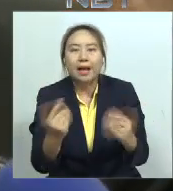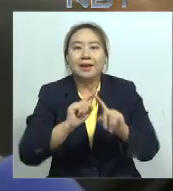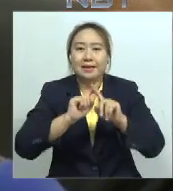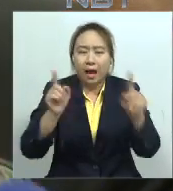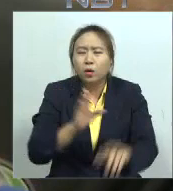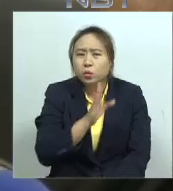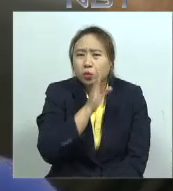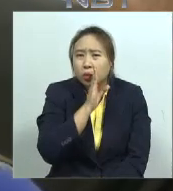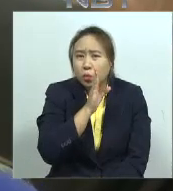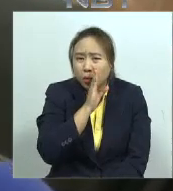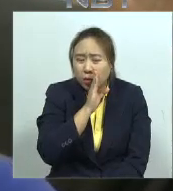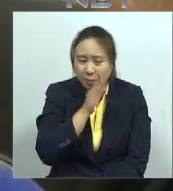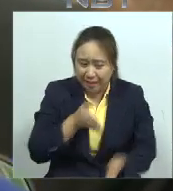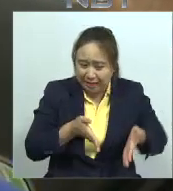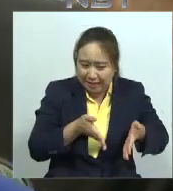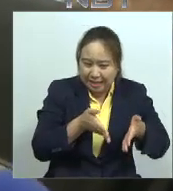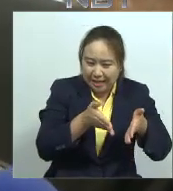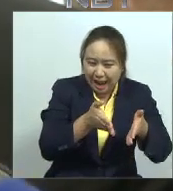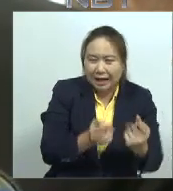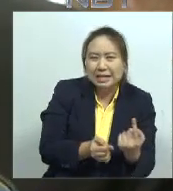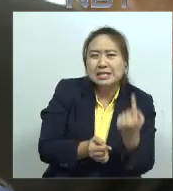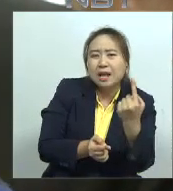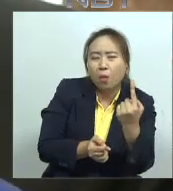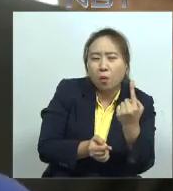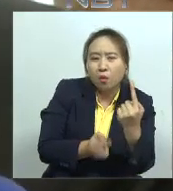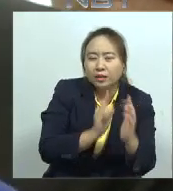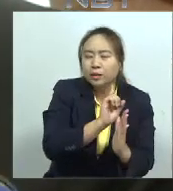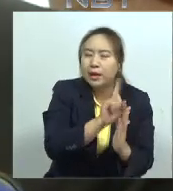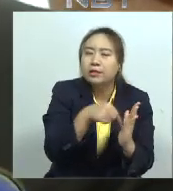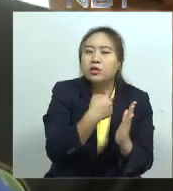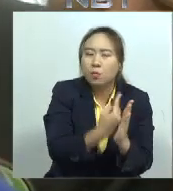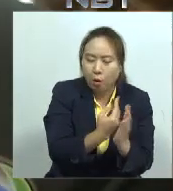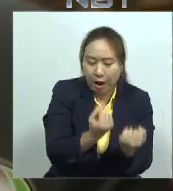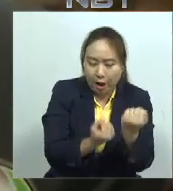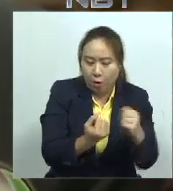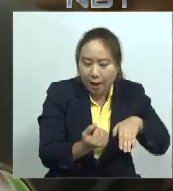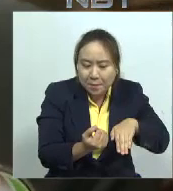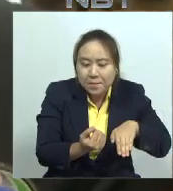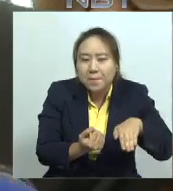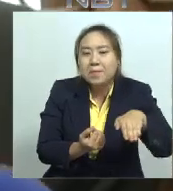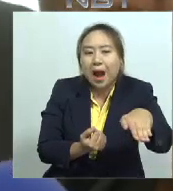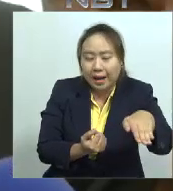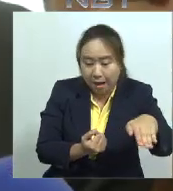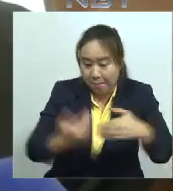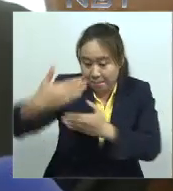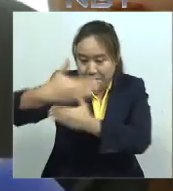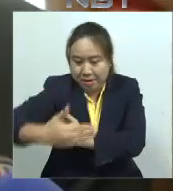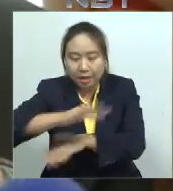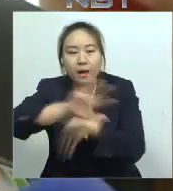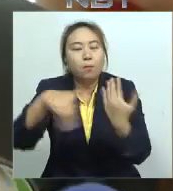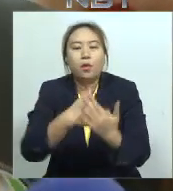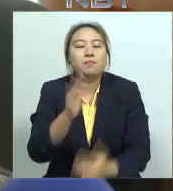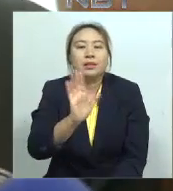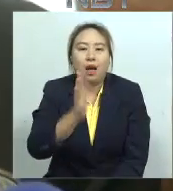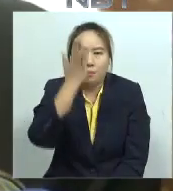ต่ว่ากันบางเลนเอาไว้สักชั่วโมงตอนที่รถผ่านไม่ได้ปิดกันเป็นวันเป็นเดือนอะไรเพราะมัน